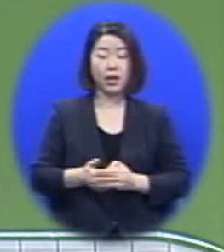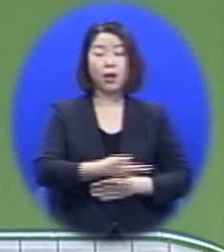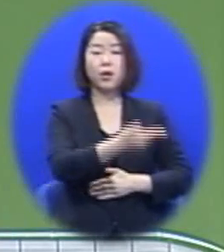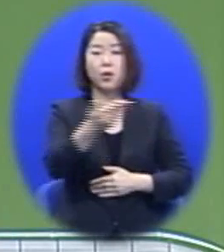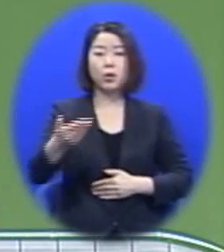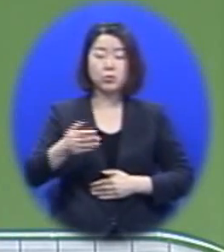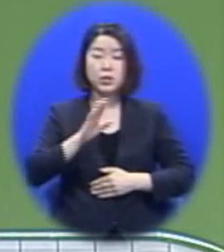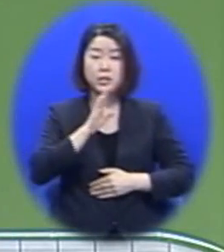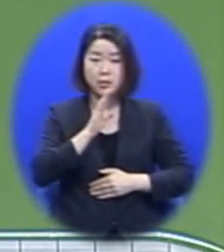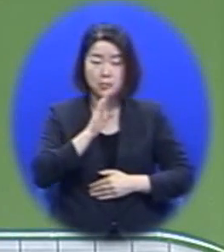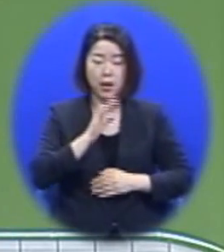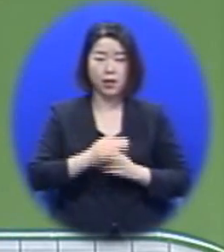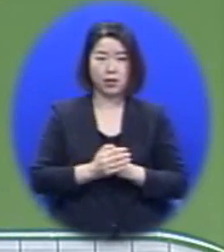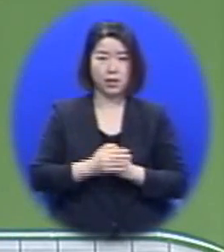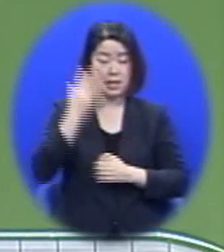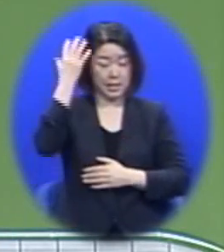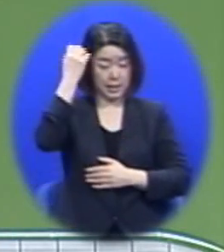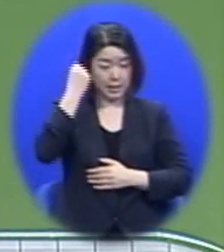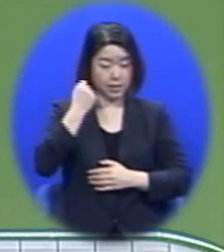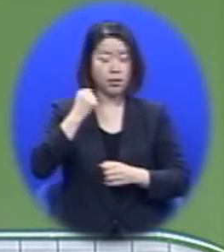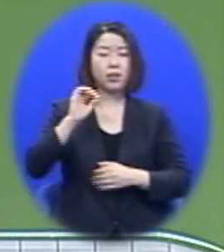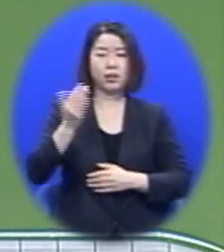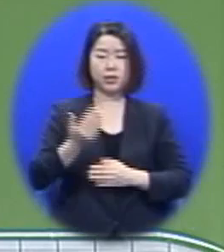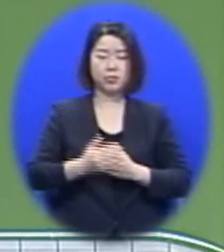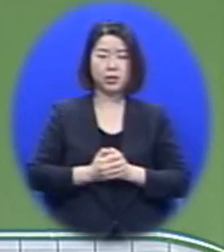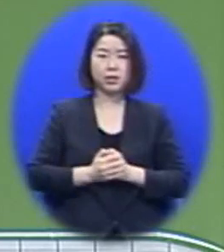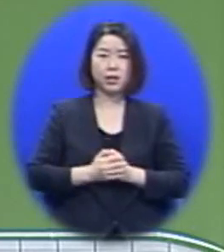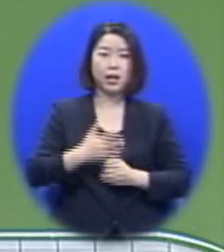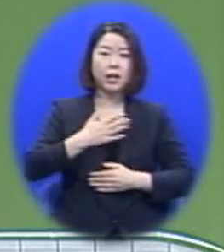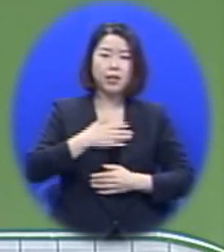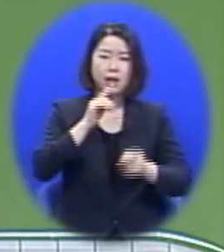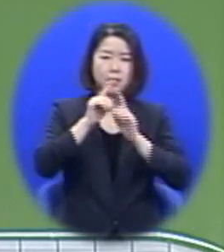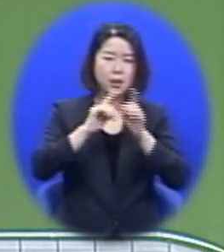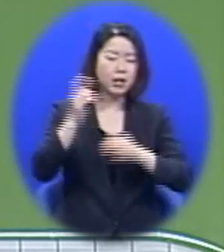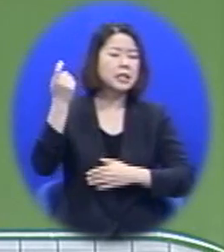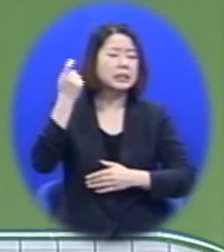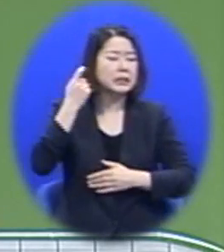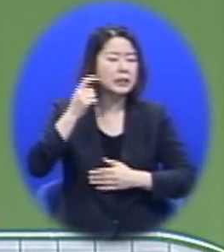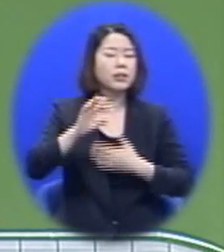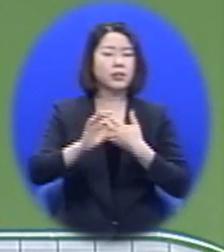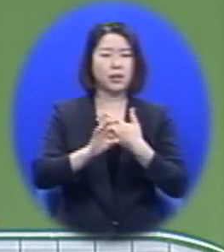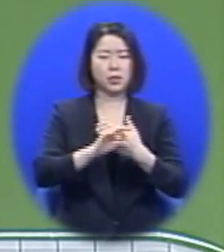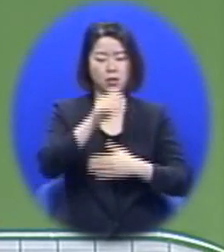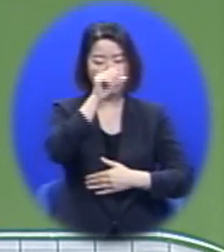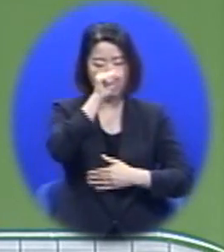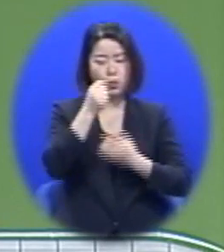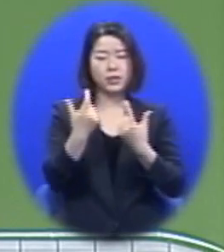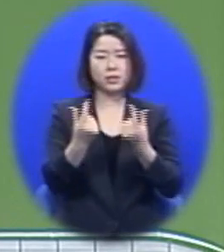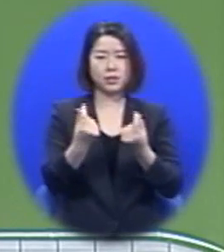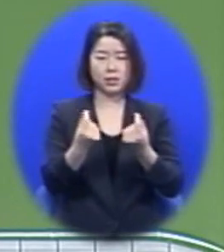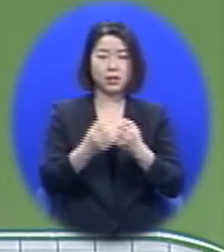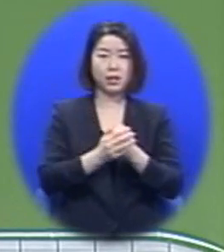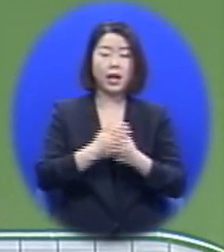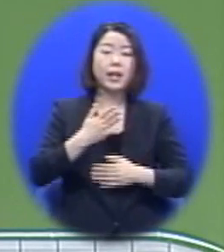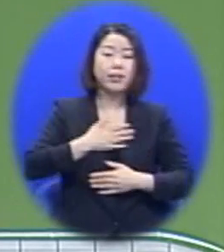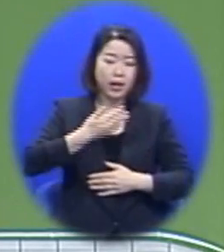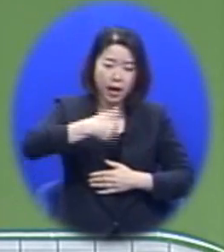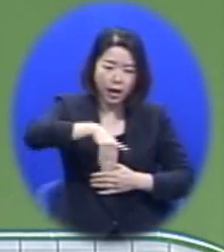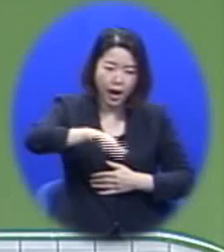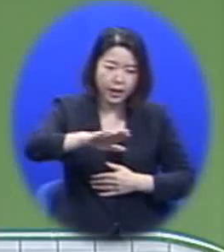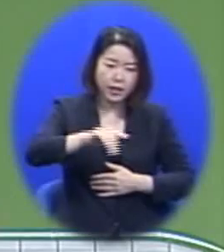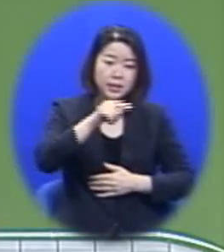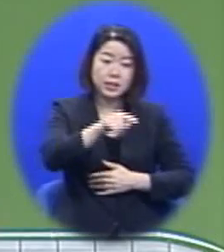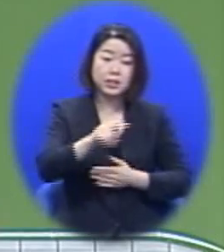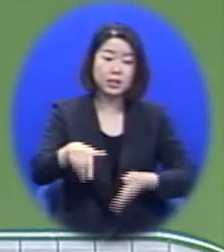여러분이 정말 기억하셔야 됩니다. 내 말을 들었더라면 좋았을 것을, 내가 가라는 길로